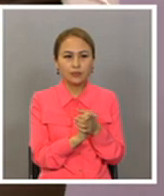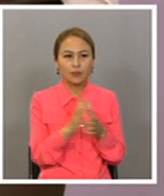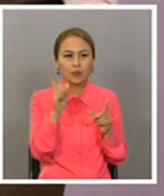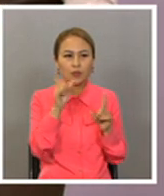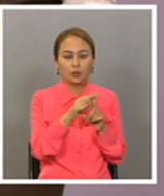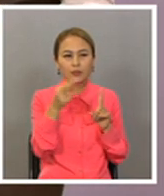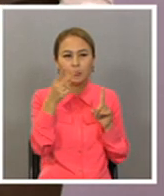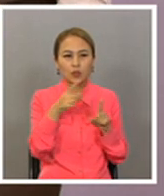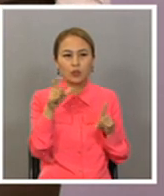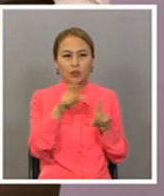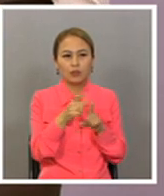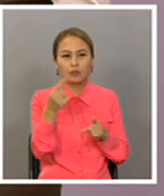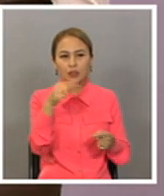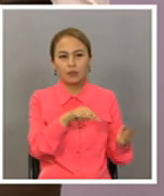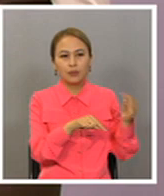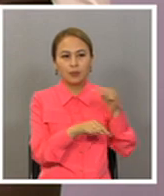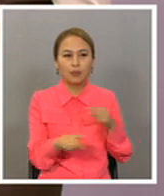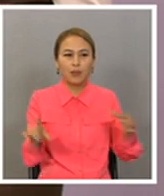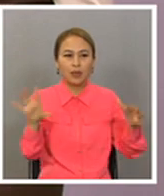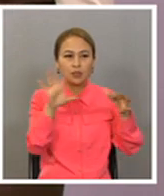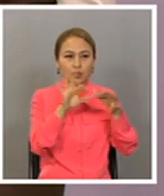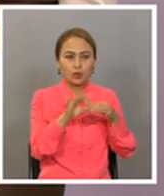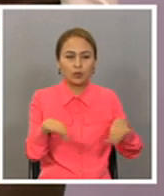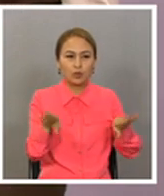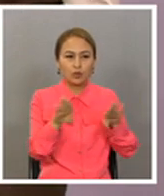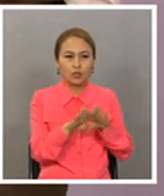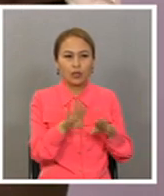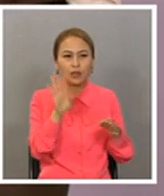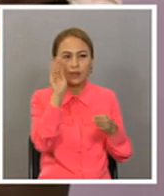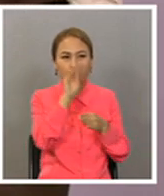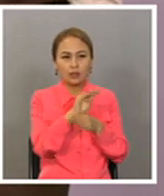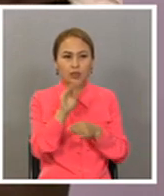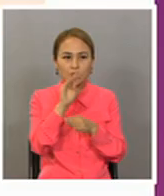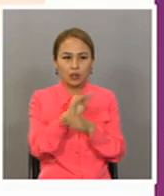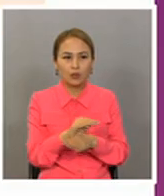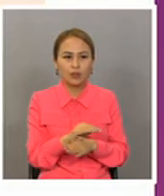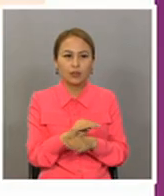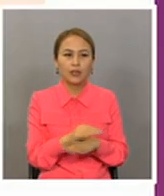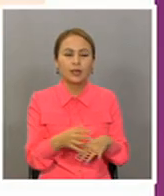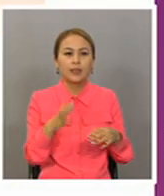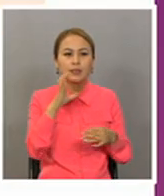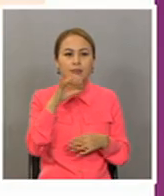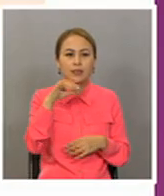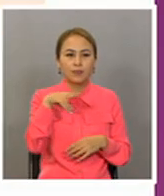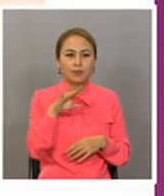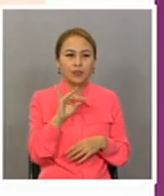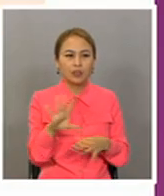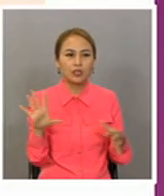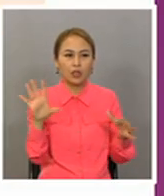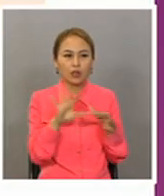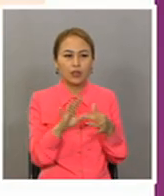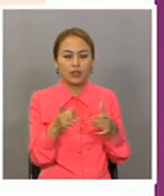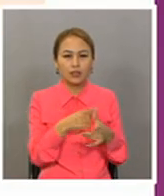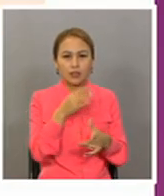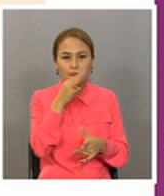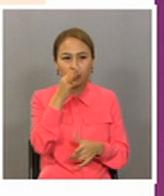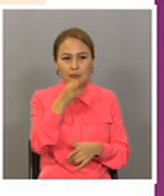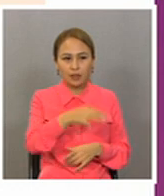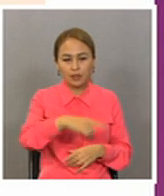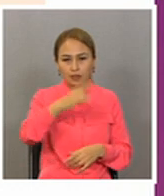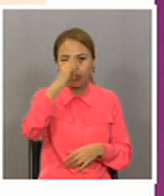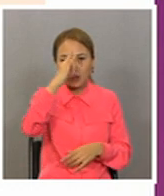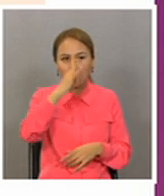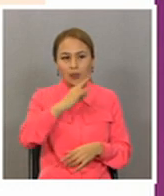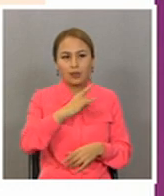Sölimdegi sözlerdi bir-birmen baylanstıru üçin jalganatın jalgaularды септик jalgauları деп